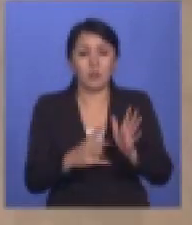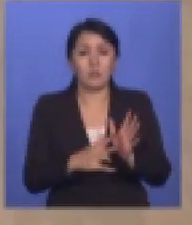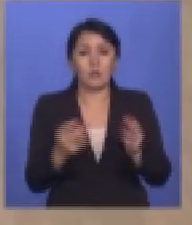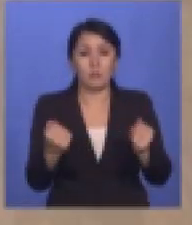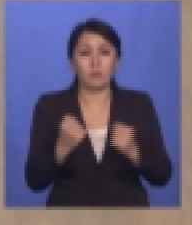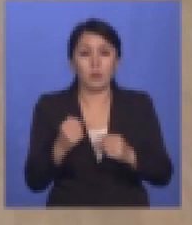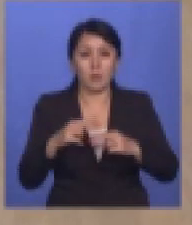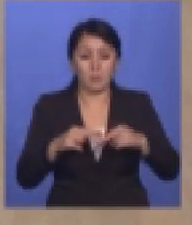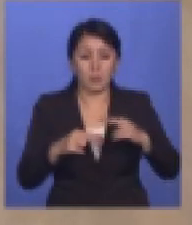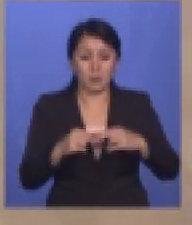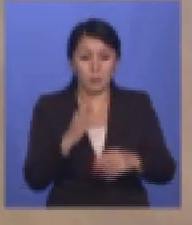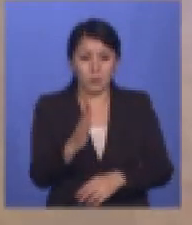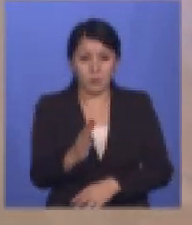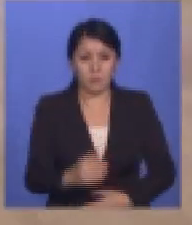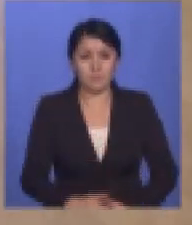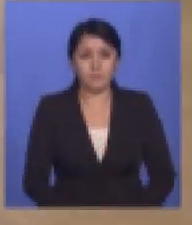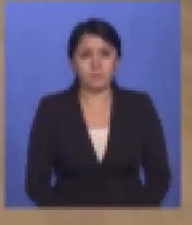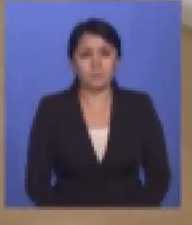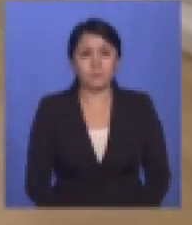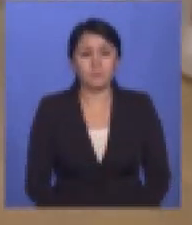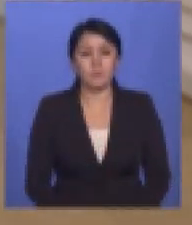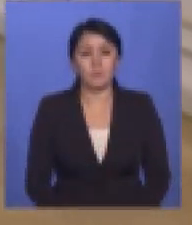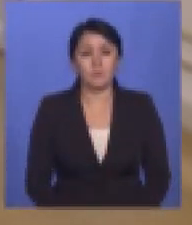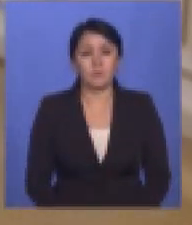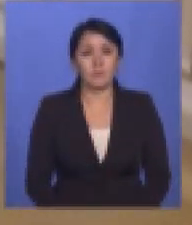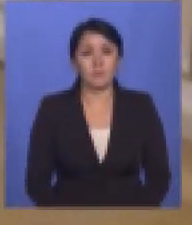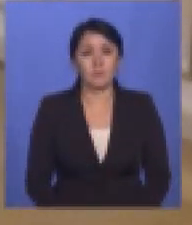алаңын салу көзделген. Майгүл Селбек, Илья Кудряков, Орал Әмренов, жаңалықтар қызметі.